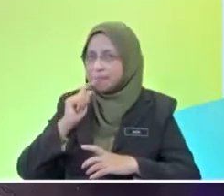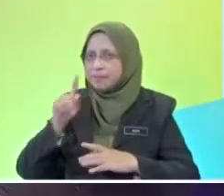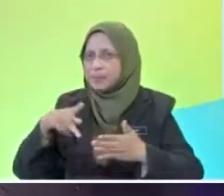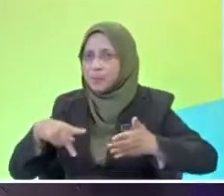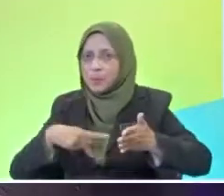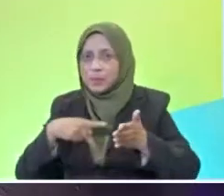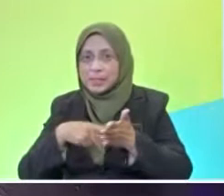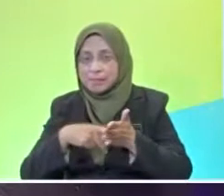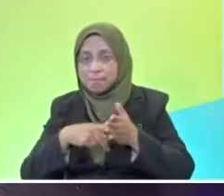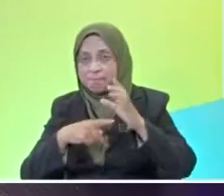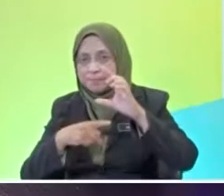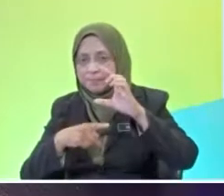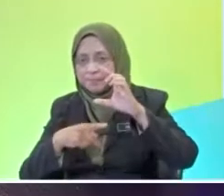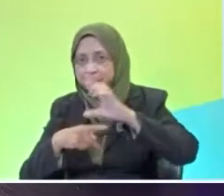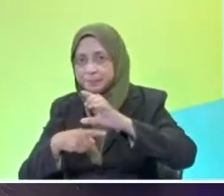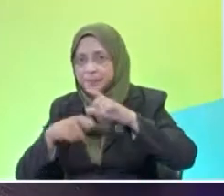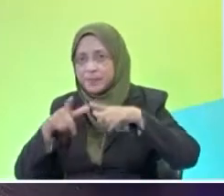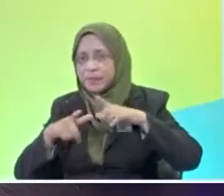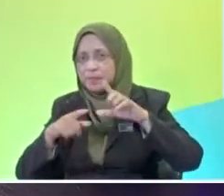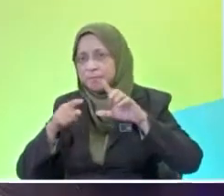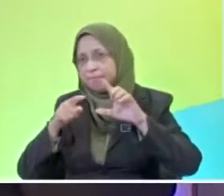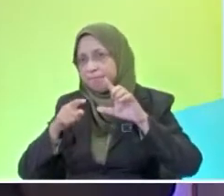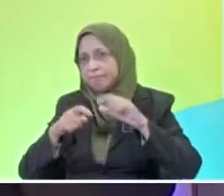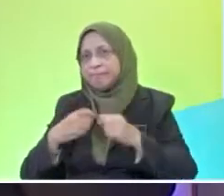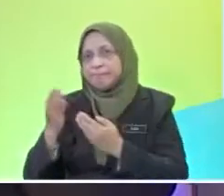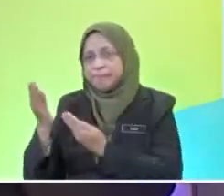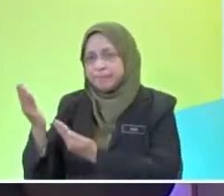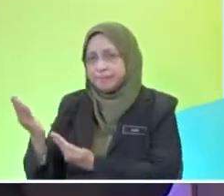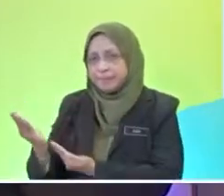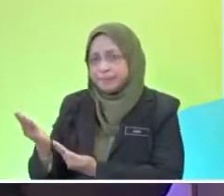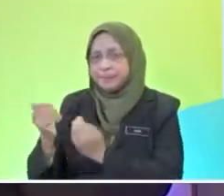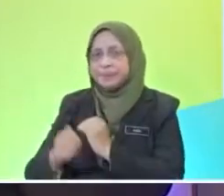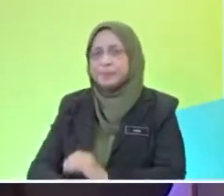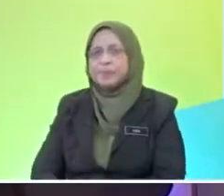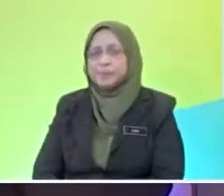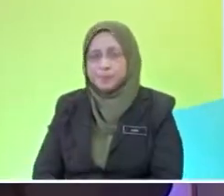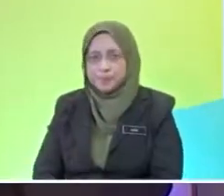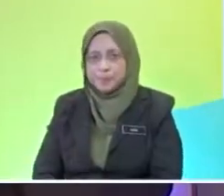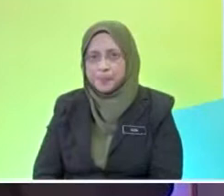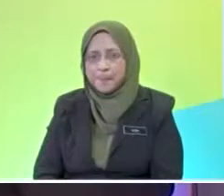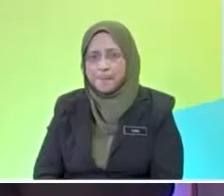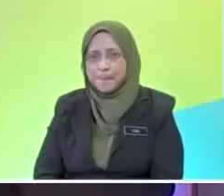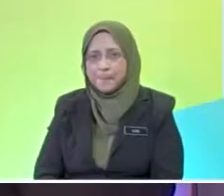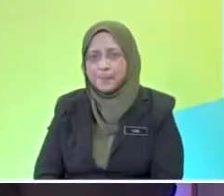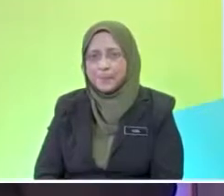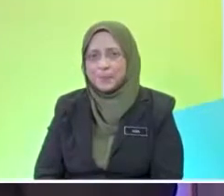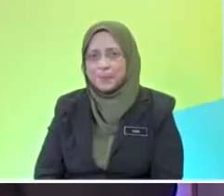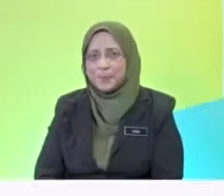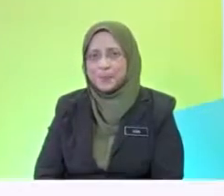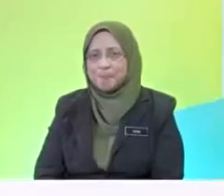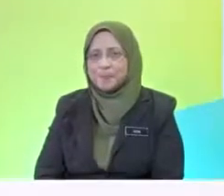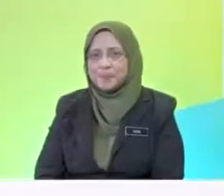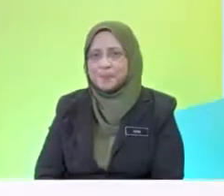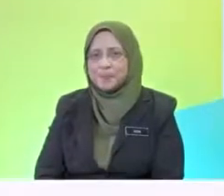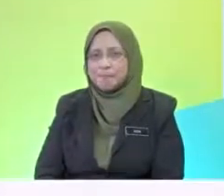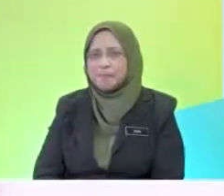ni. Dekat sudut yang kita nak ukur lah. Okey, betul. Yang seterusnya pula kena tengok garisan. Garisan yang ini, Igo, sama ke